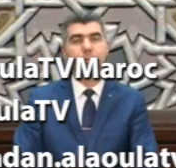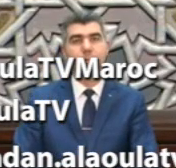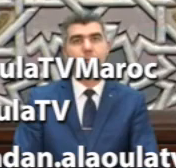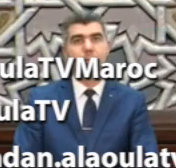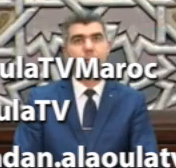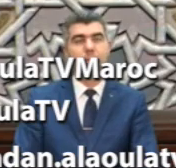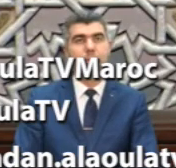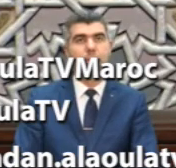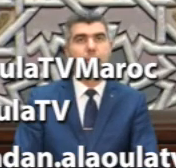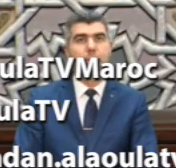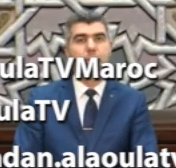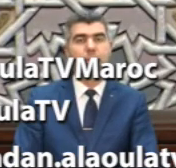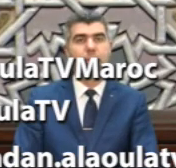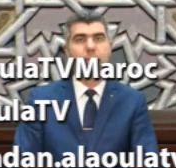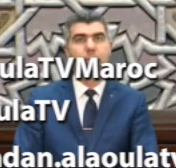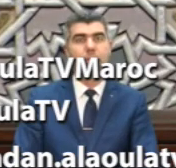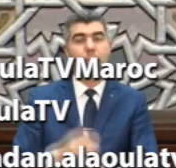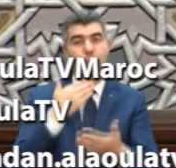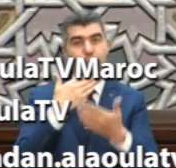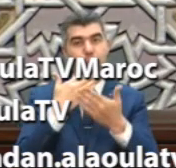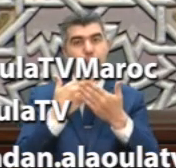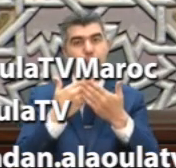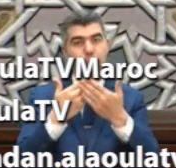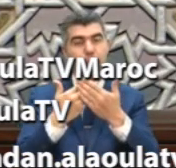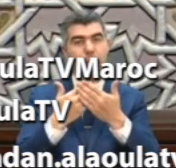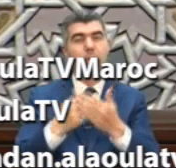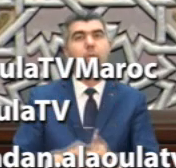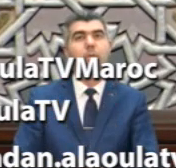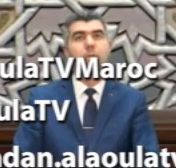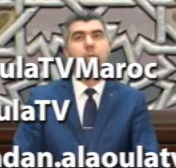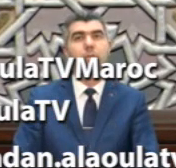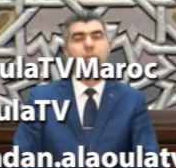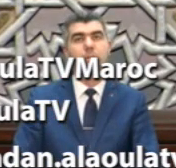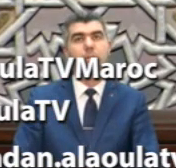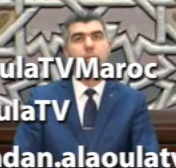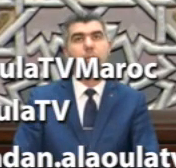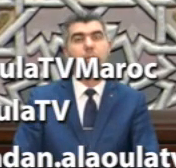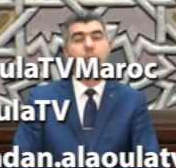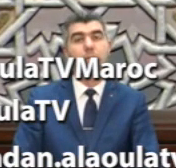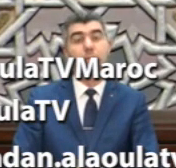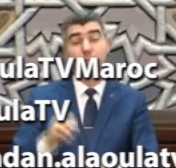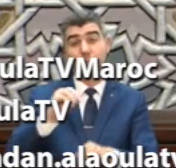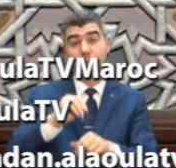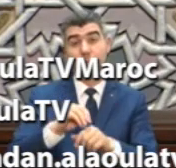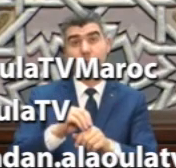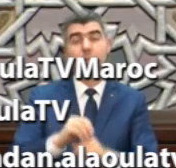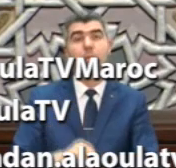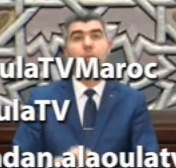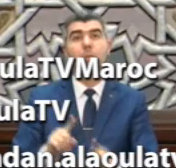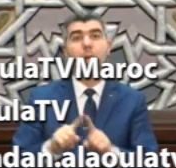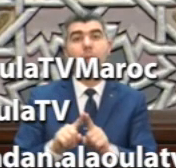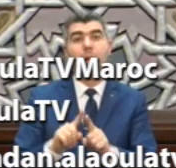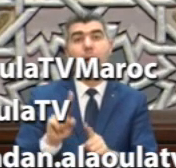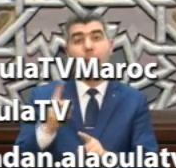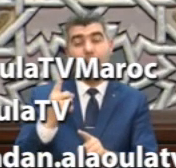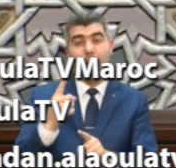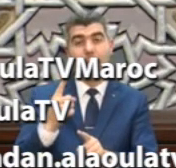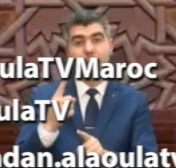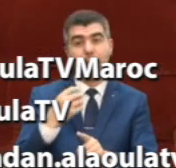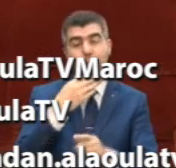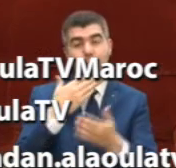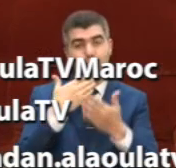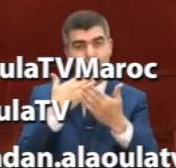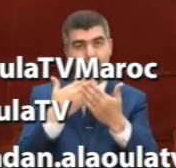الوزير تفضلوا. شكرا السيد النائب المحترم، ومرتين، مرة لأنك طرحت الموضوع،